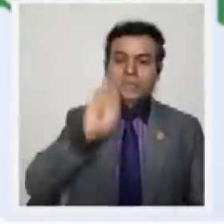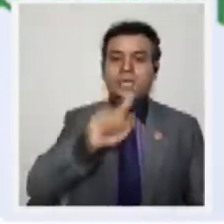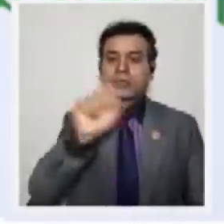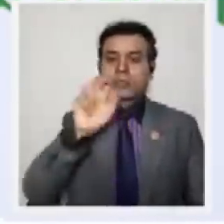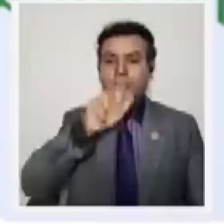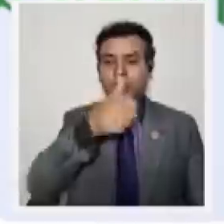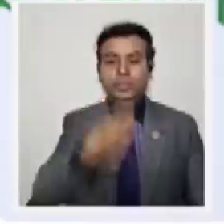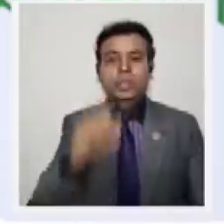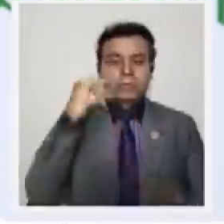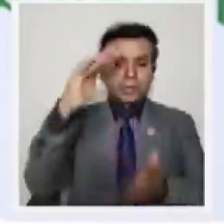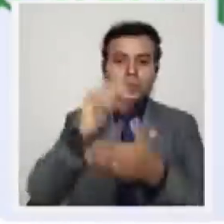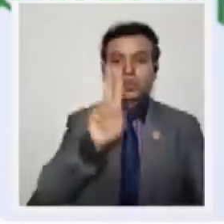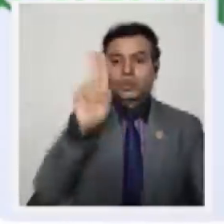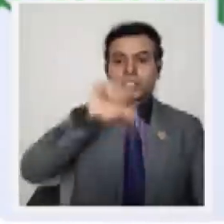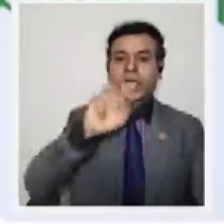এ পর্যন্ত